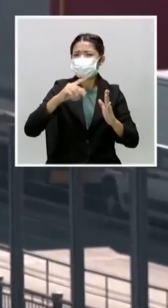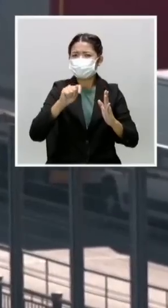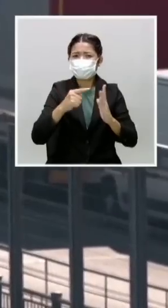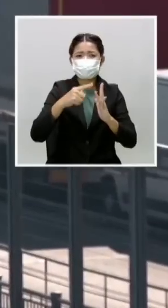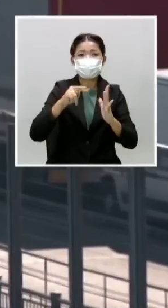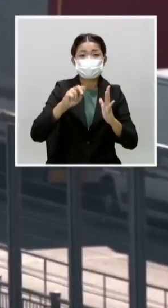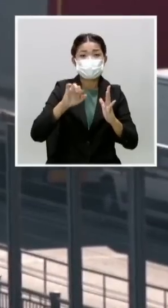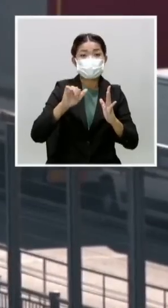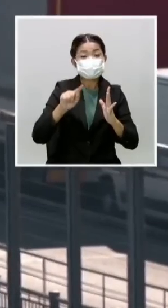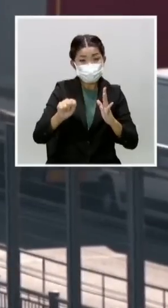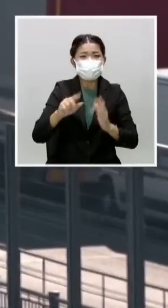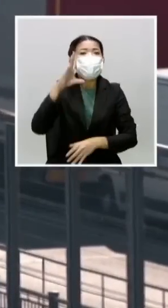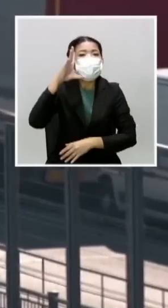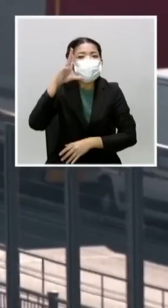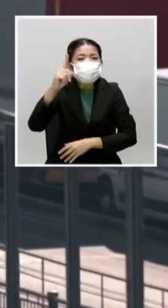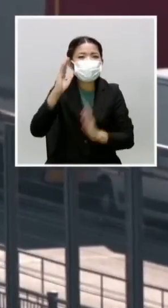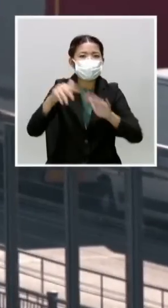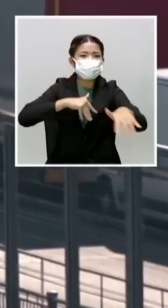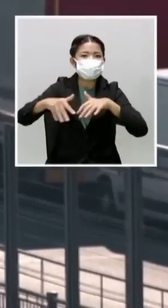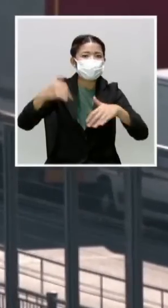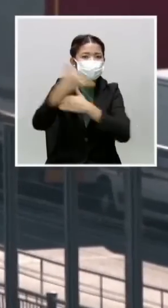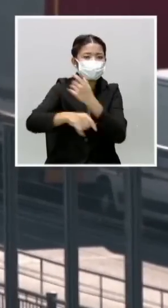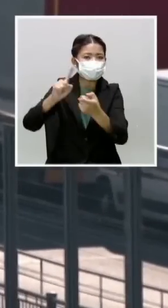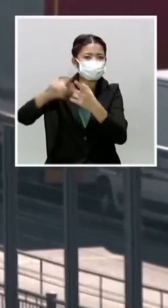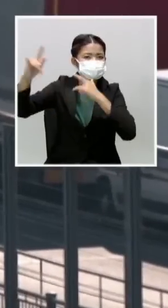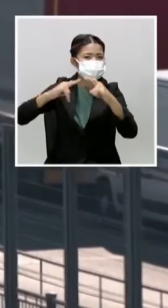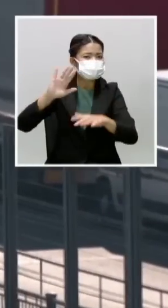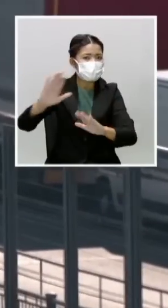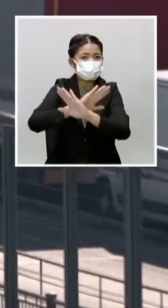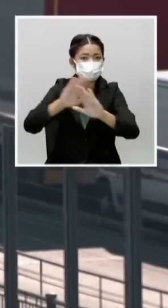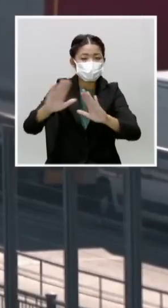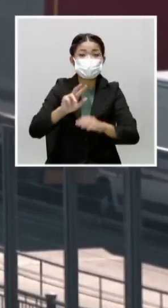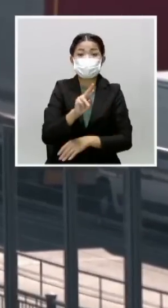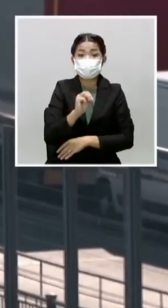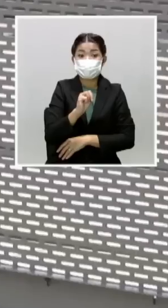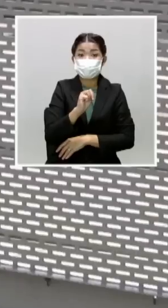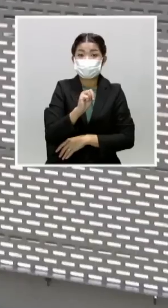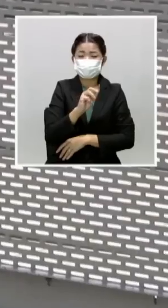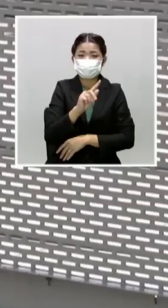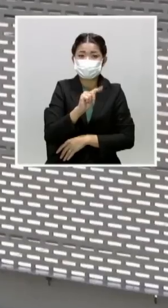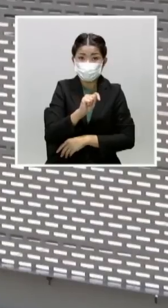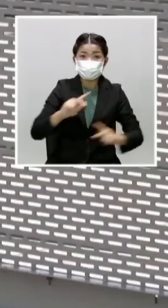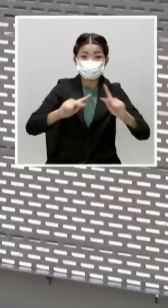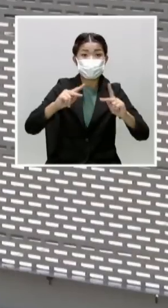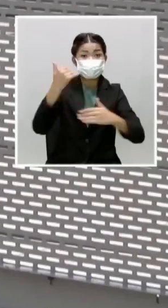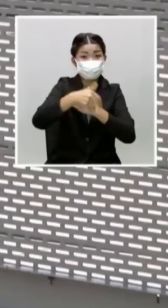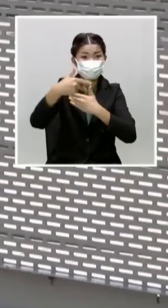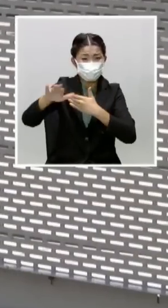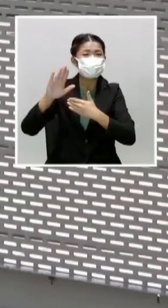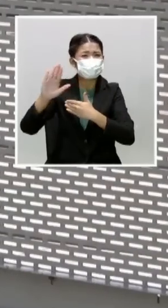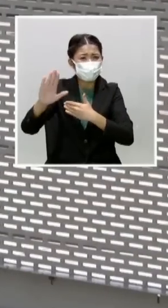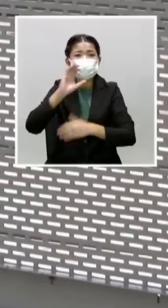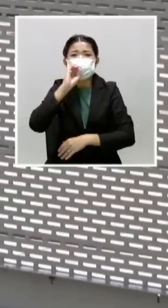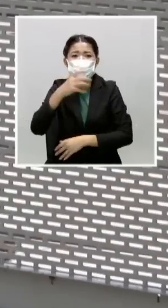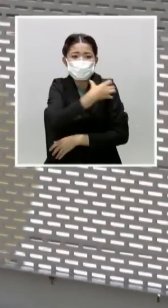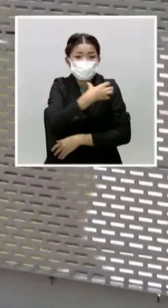ทศตั้งแต่วันพรุ่งนี้เป็นต้นไปก็คือ18สิงหาคมโดยรัฐมนตรีว่าการกระทรวงต่างประเทศของเอสโตเนียระบุว่าวีซ่าเชงเก้น